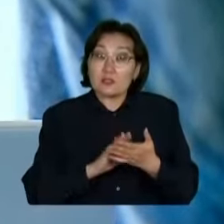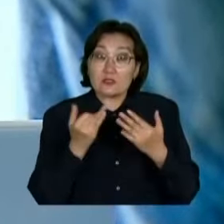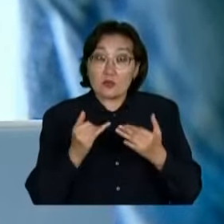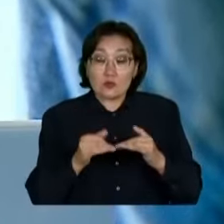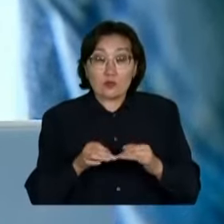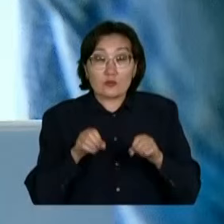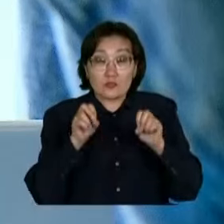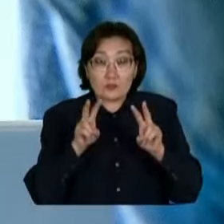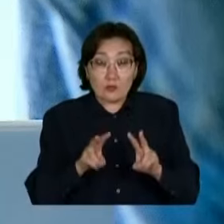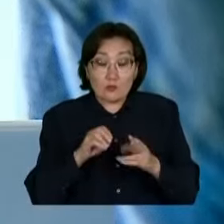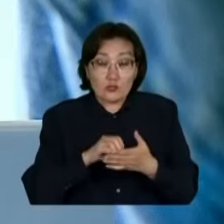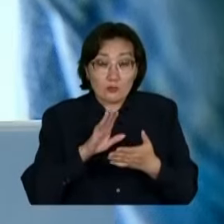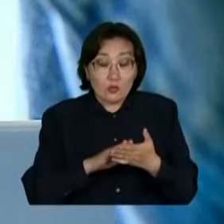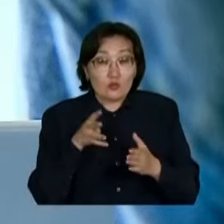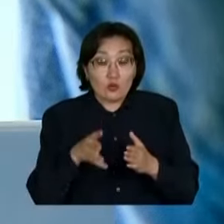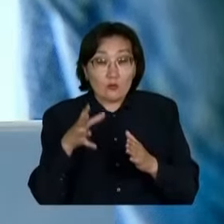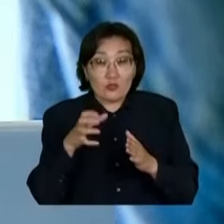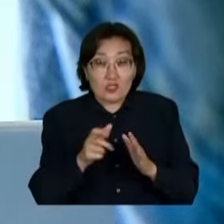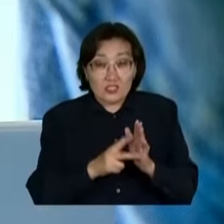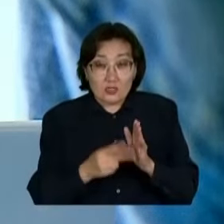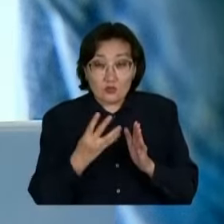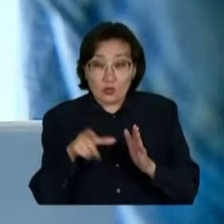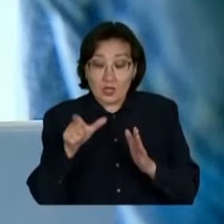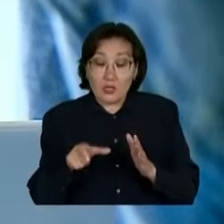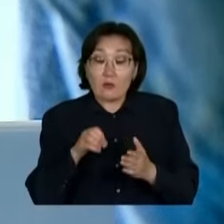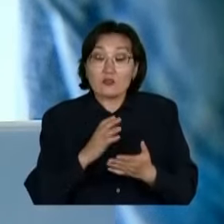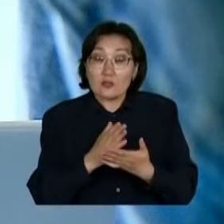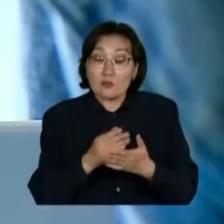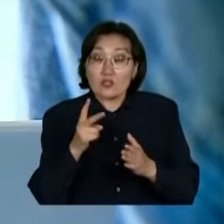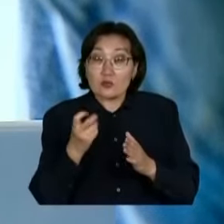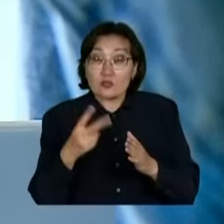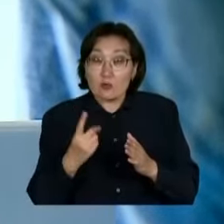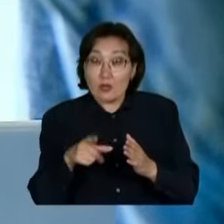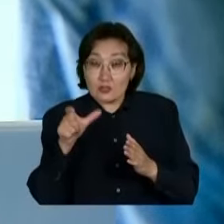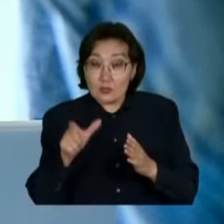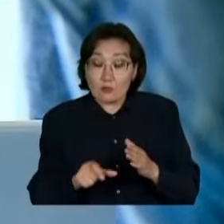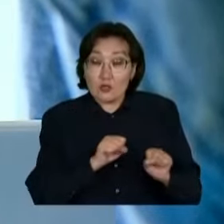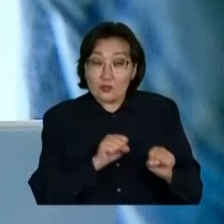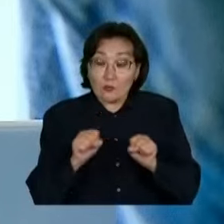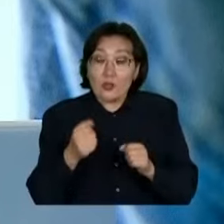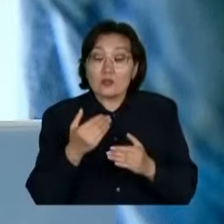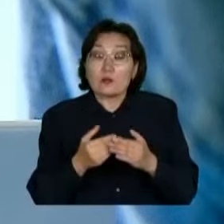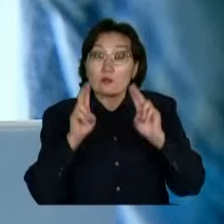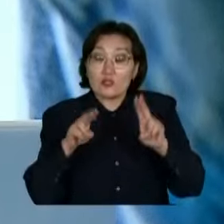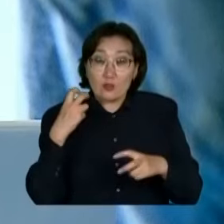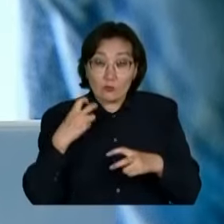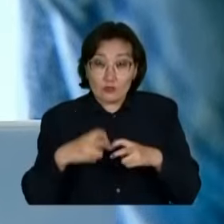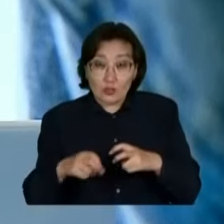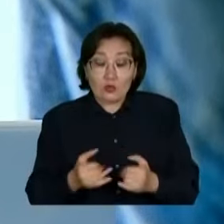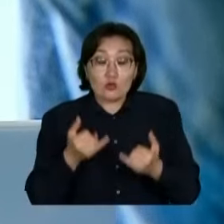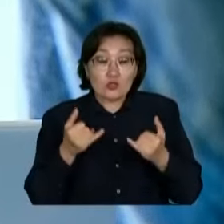Қазір профилактикалық есепте 4584 адам тұр екен, соның 221-і қорғау нұсқамасын бұзған үшін жауапқа